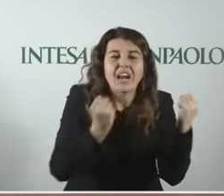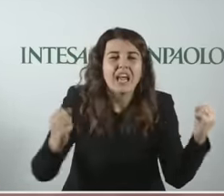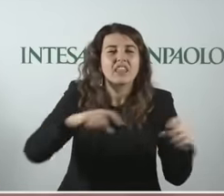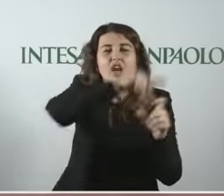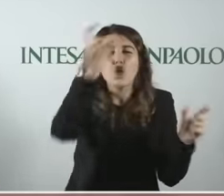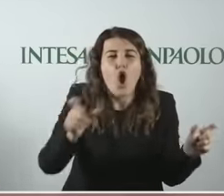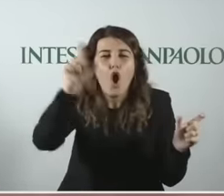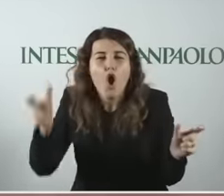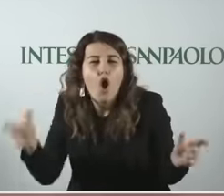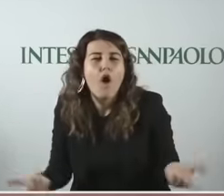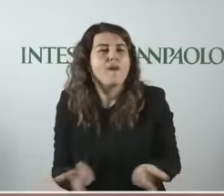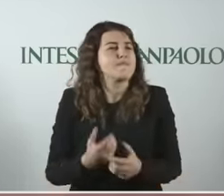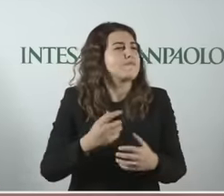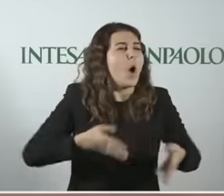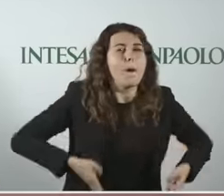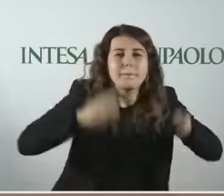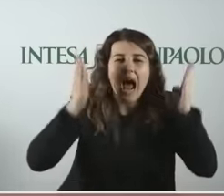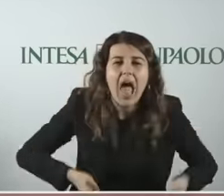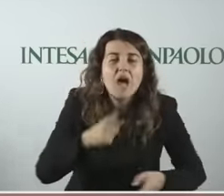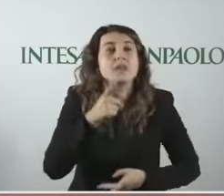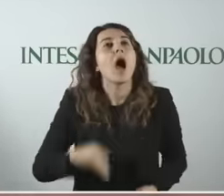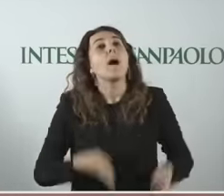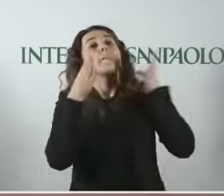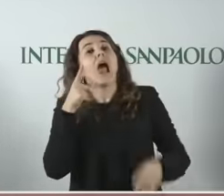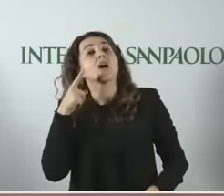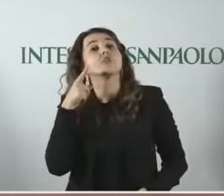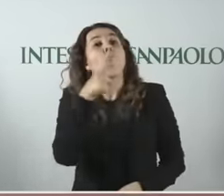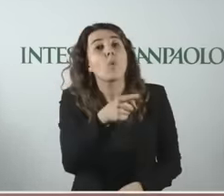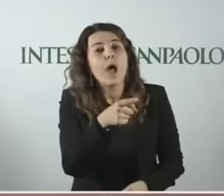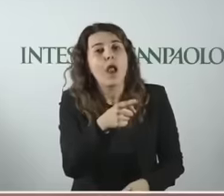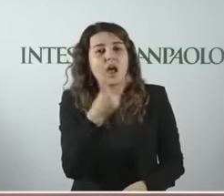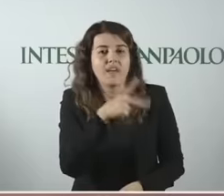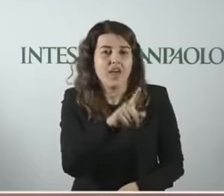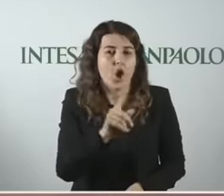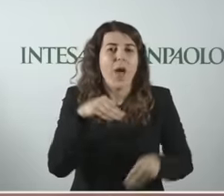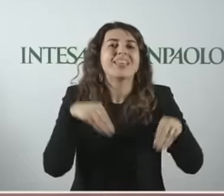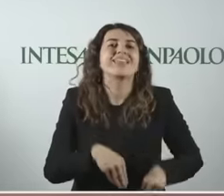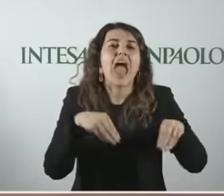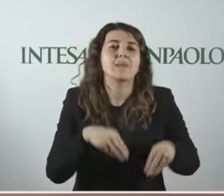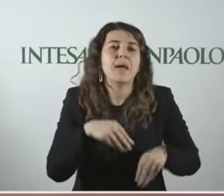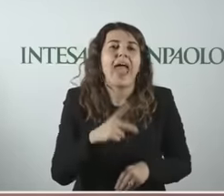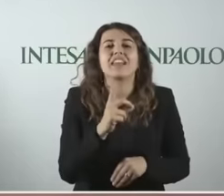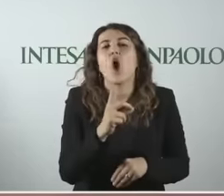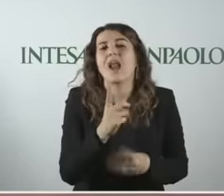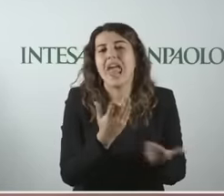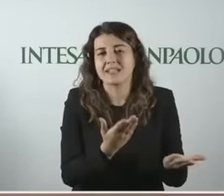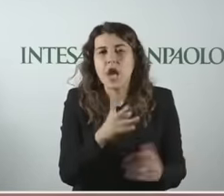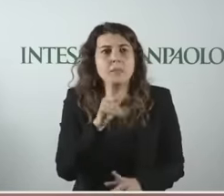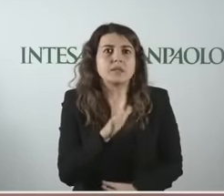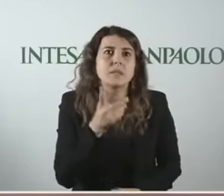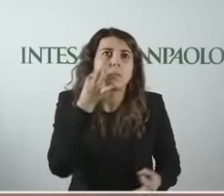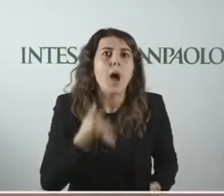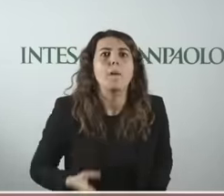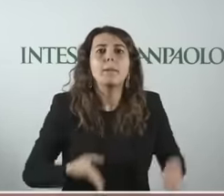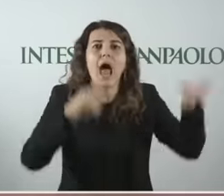ancora in piedi i palazzi quel palazzo lì in realtà sono le terme di Diocleziano però a lui gli sembra un palazzo